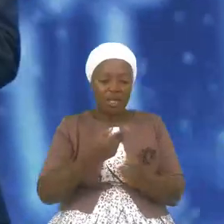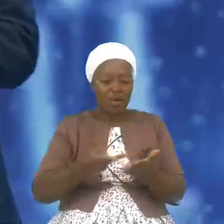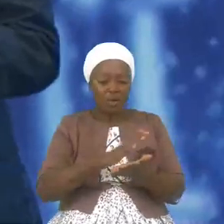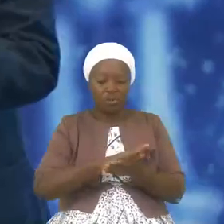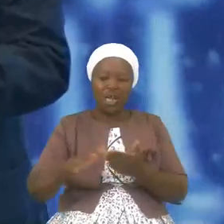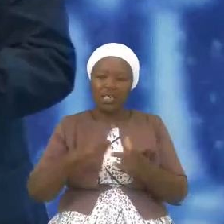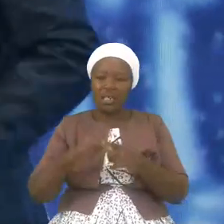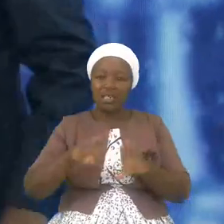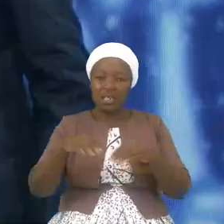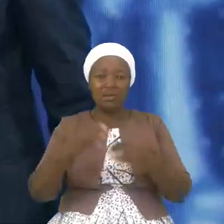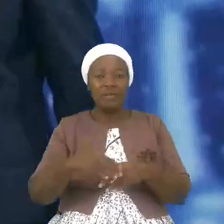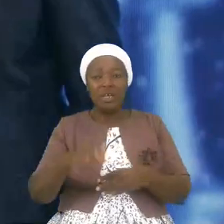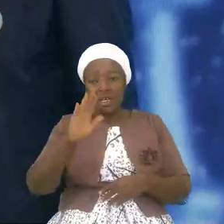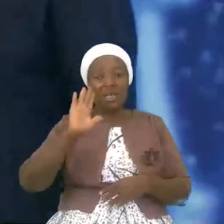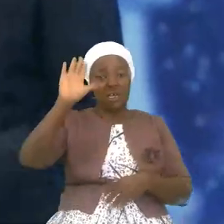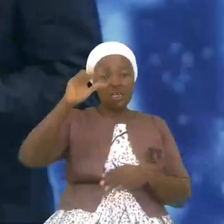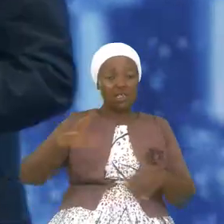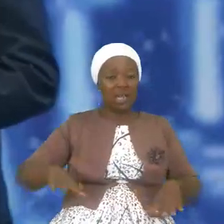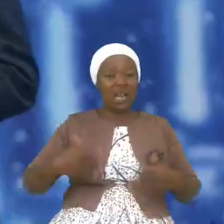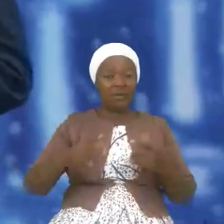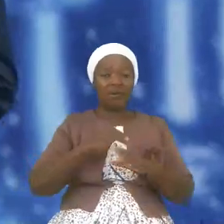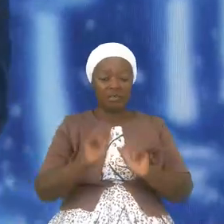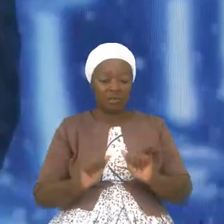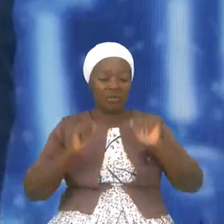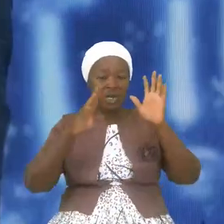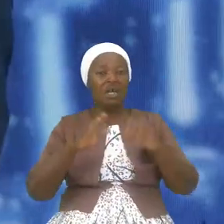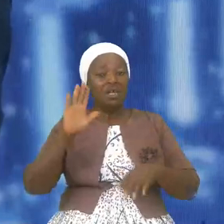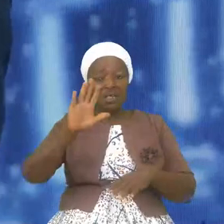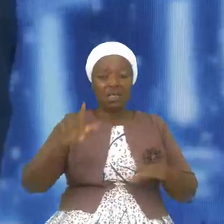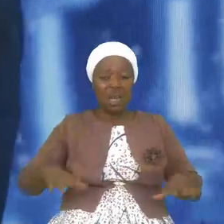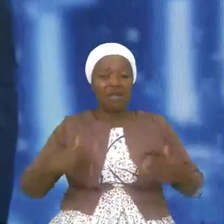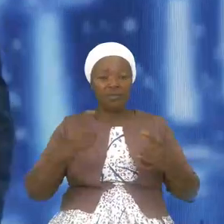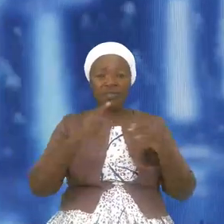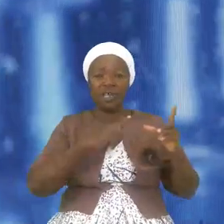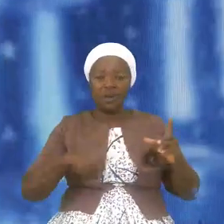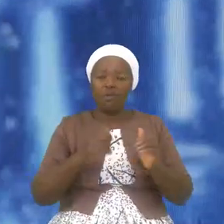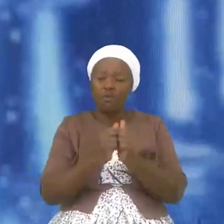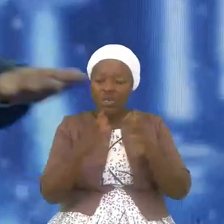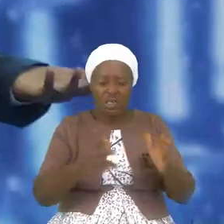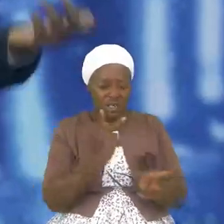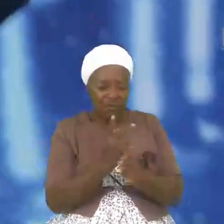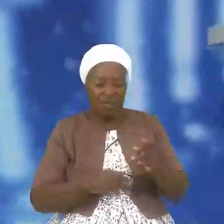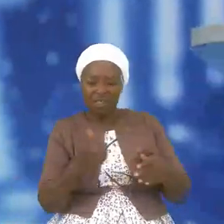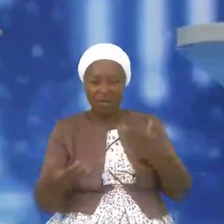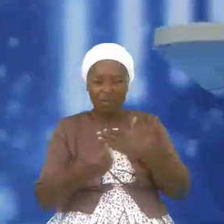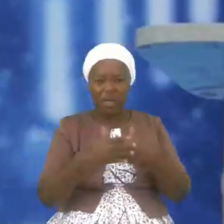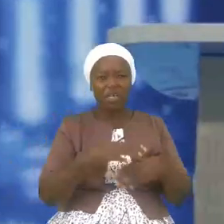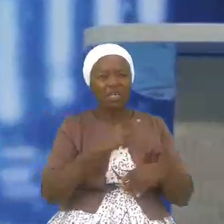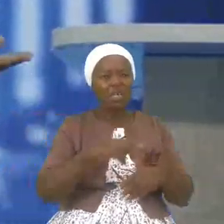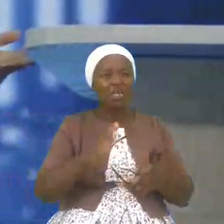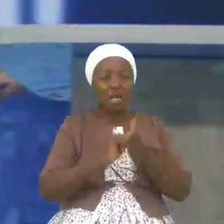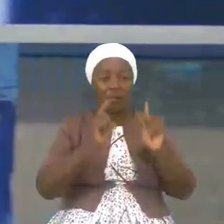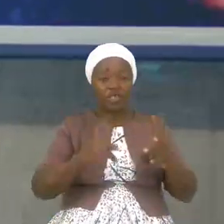et il donne sa vie, il donne volontairement sa vie au Seigneur, sans réserve, il